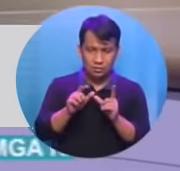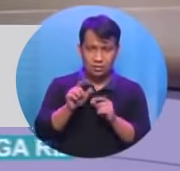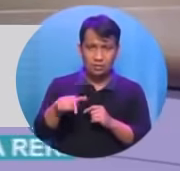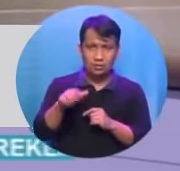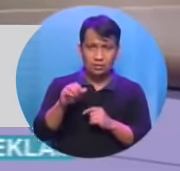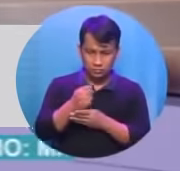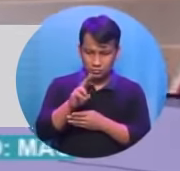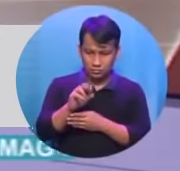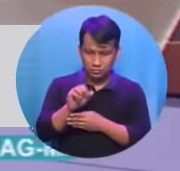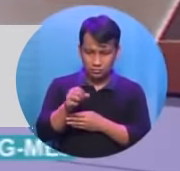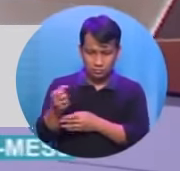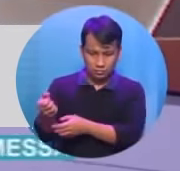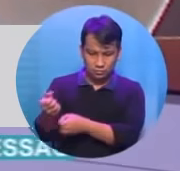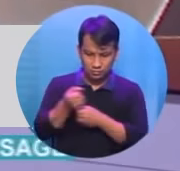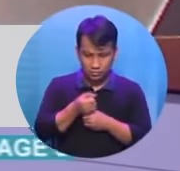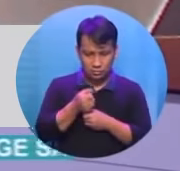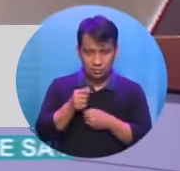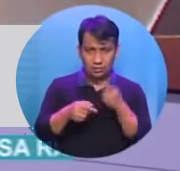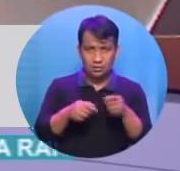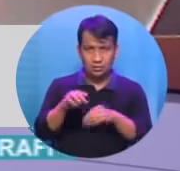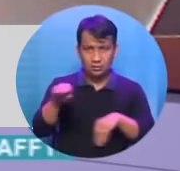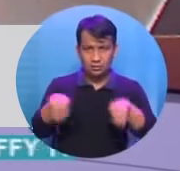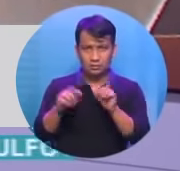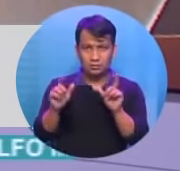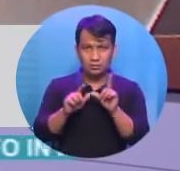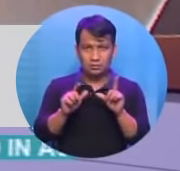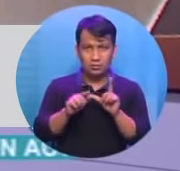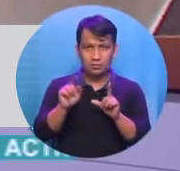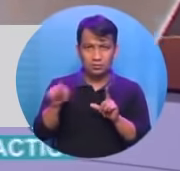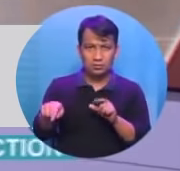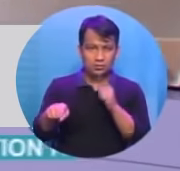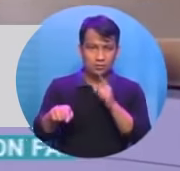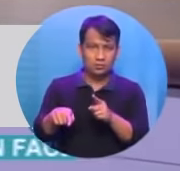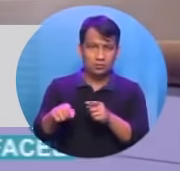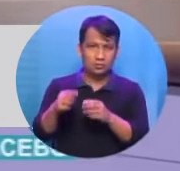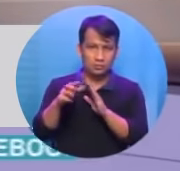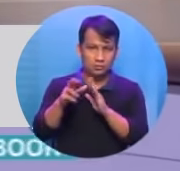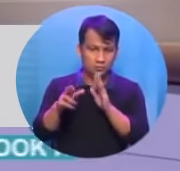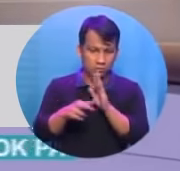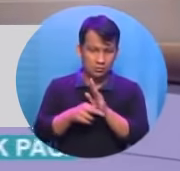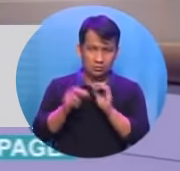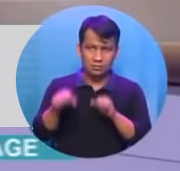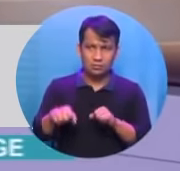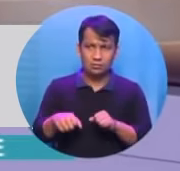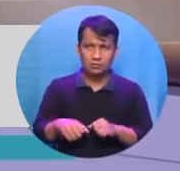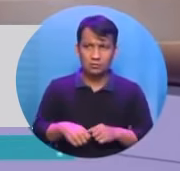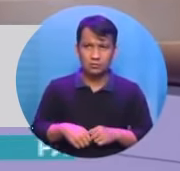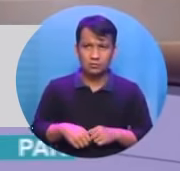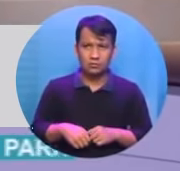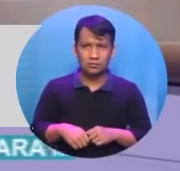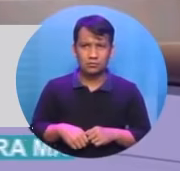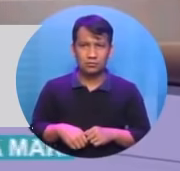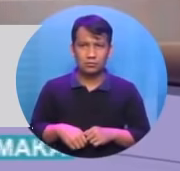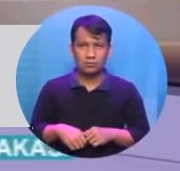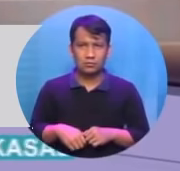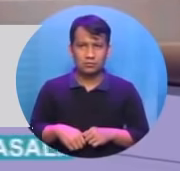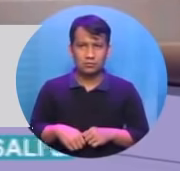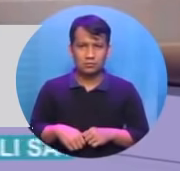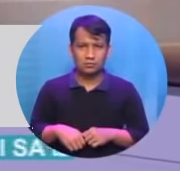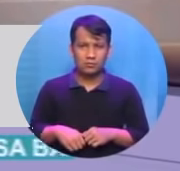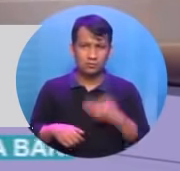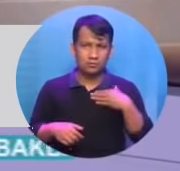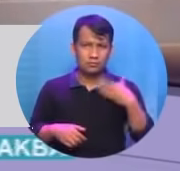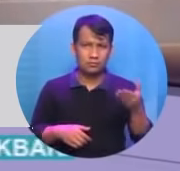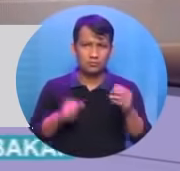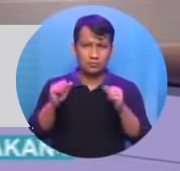unit maaring hilain kapalit ng lisensya kasi naman talagang patakaran. Okay lang sa'yo? Okay, sir. Willing po kami magpa-impound, sir.